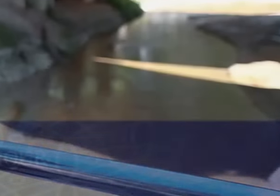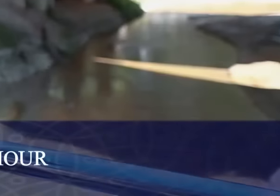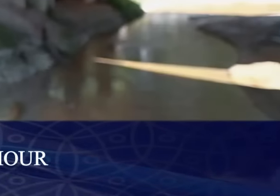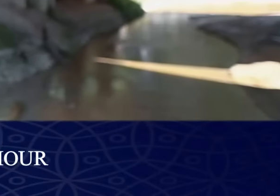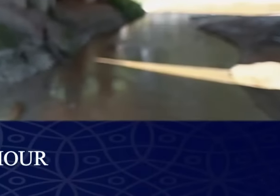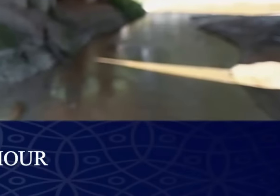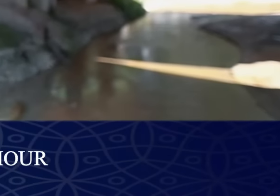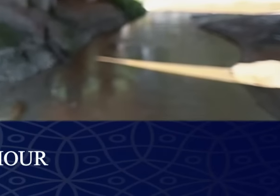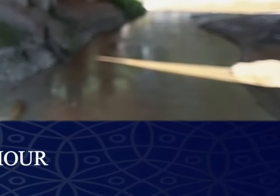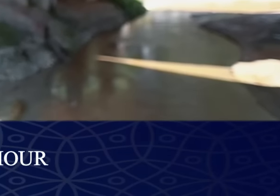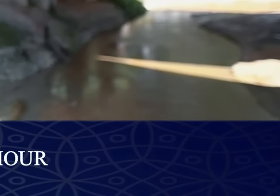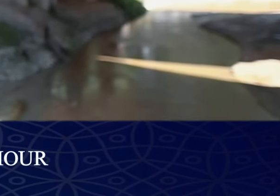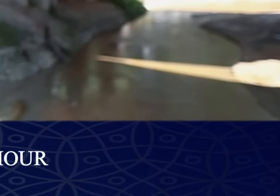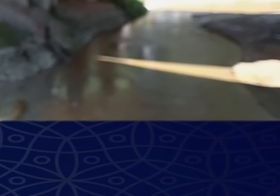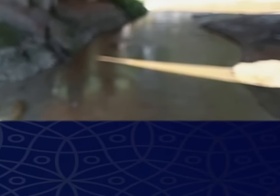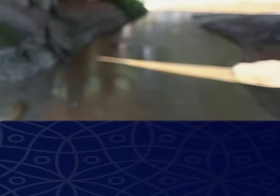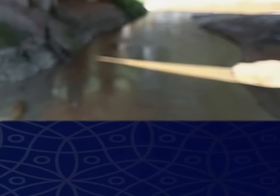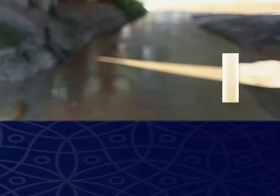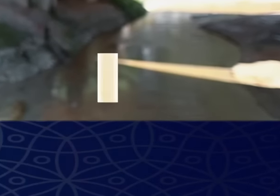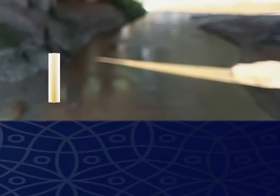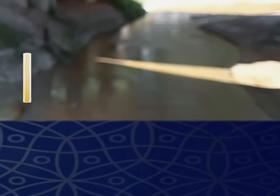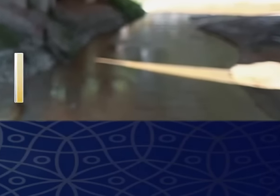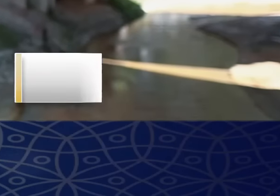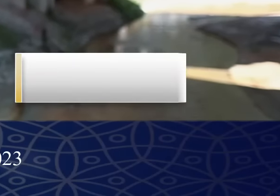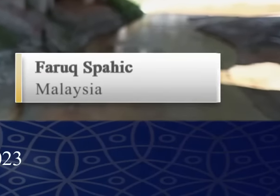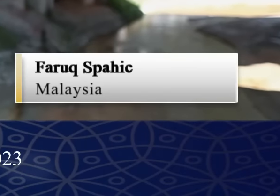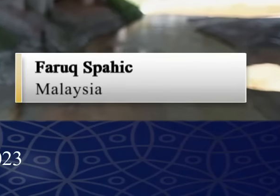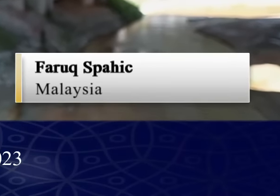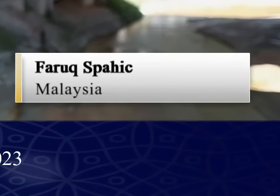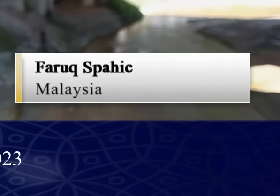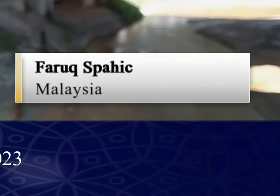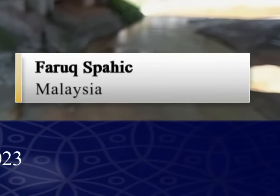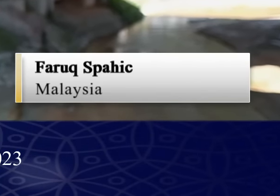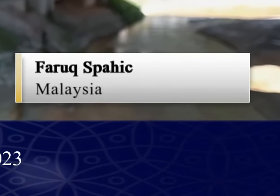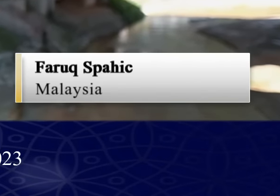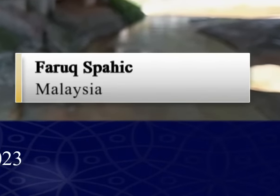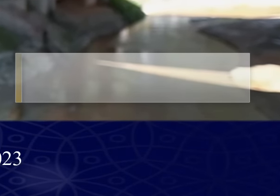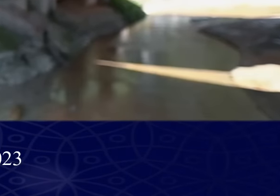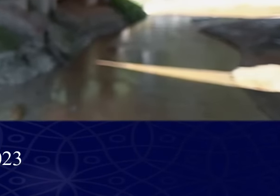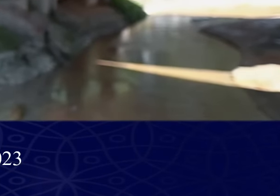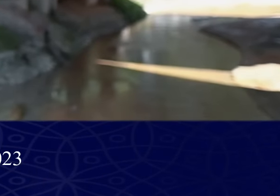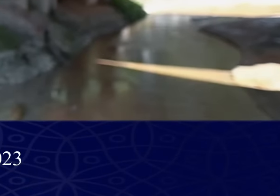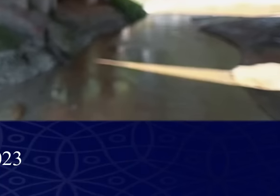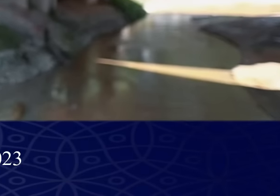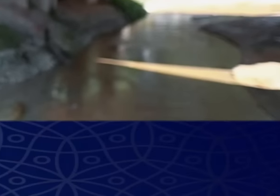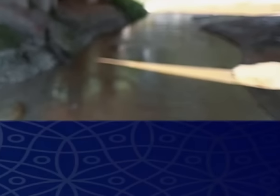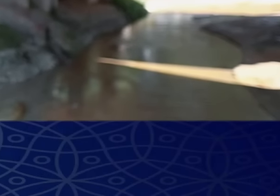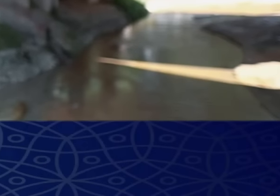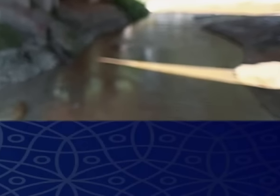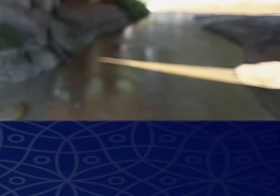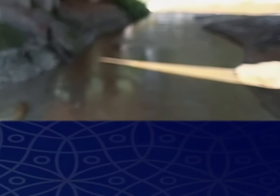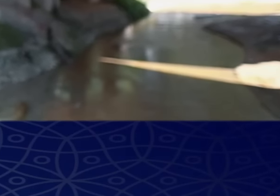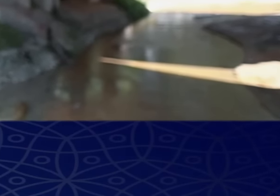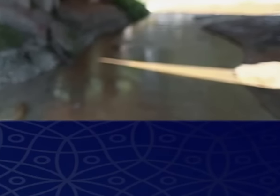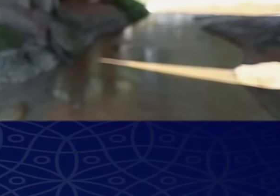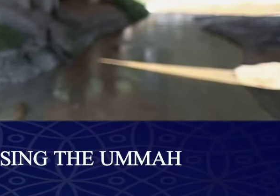Let's celebrate World Quran Hour. 1 hour with Al Quran on 22nd Ramadan, 13 April 2023, from